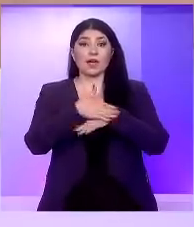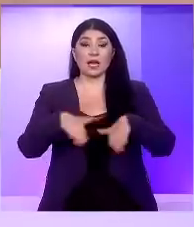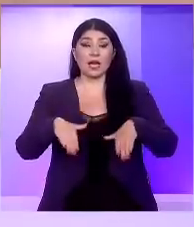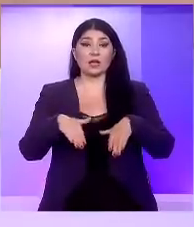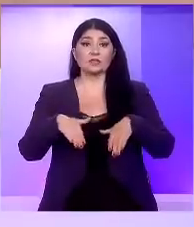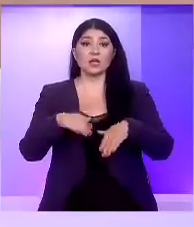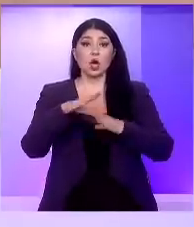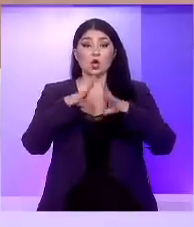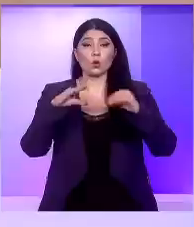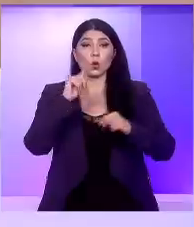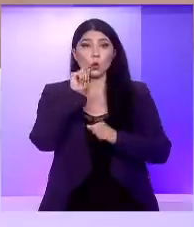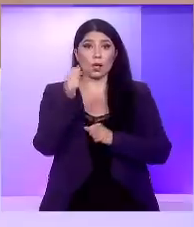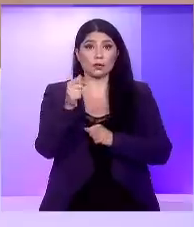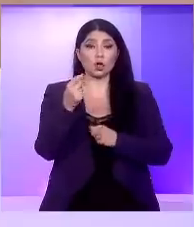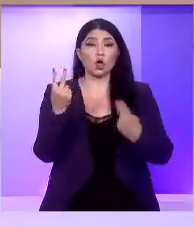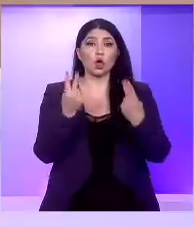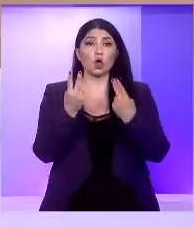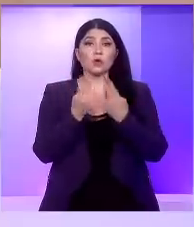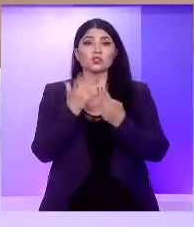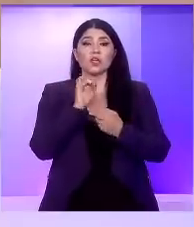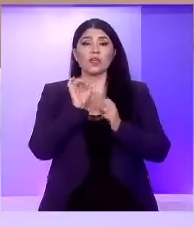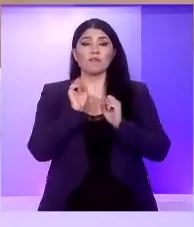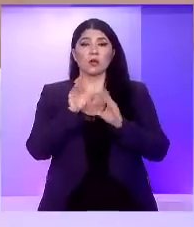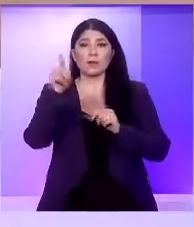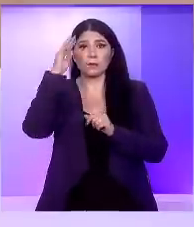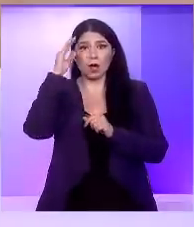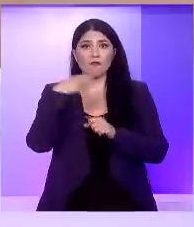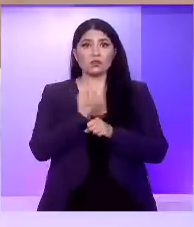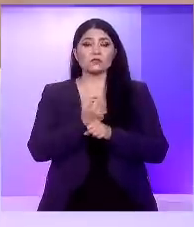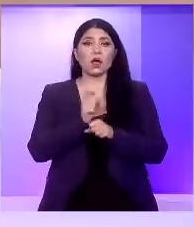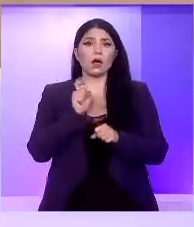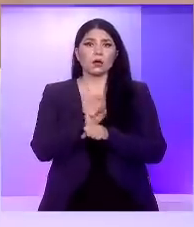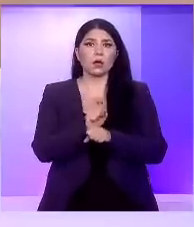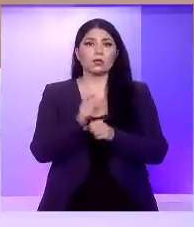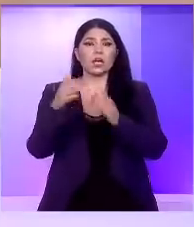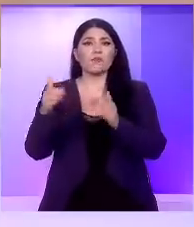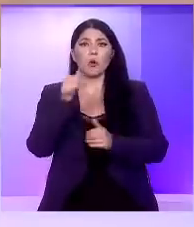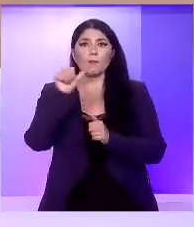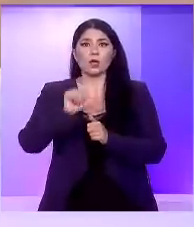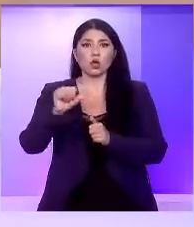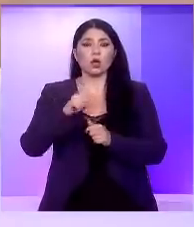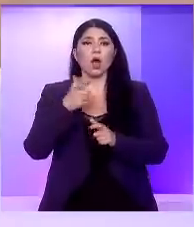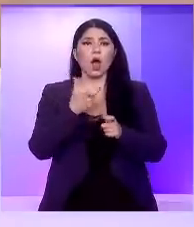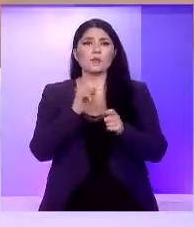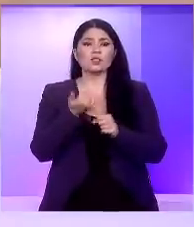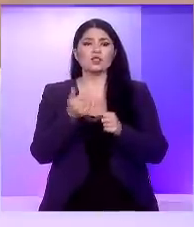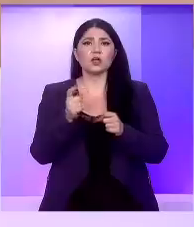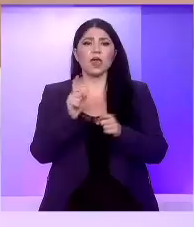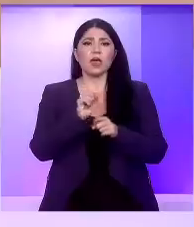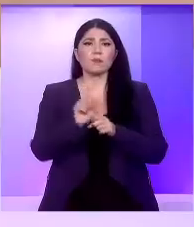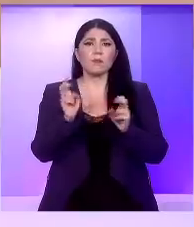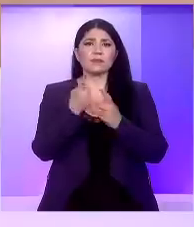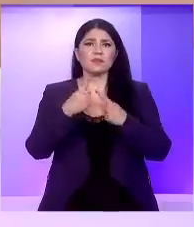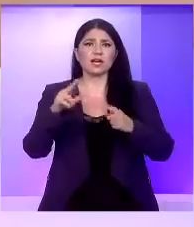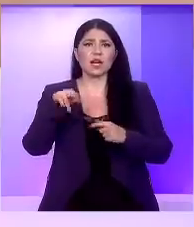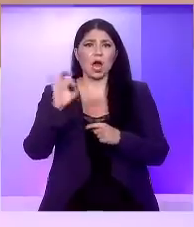româno-ucrainene. Potrivit corespondenților militari, au fost atacate rezervoare cu petrol, depozite cu arme și echipamente NATO. În plus, un